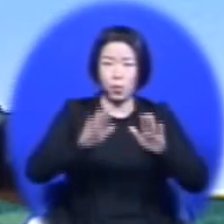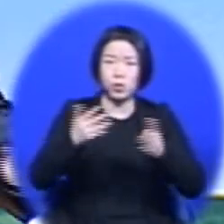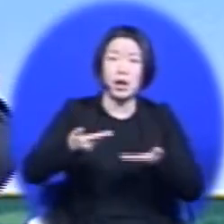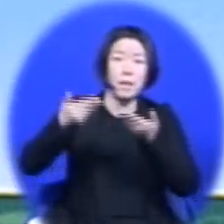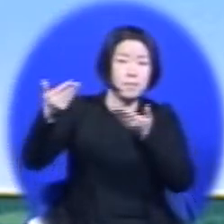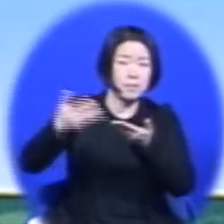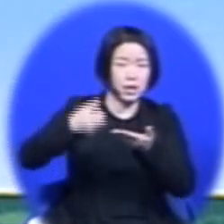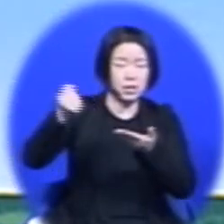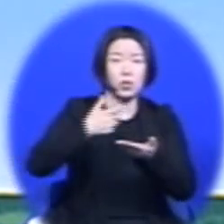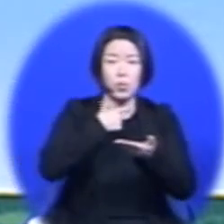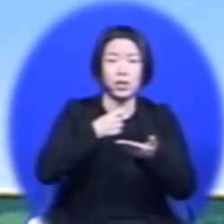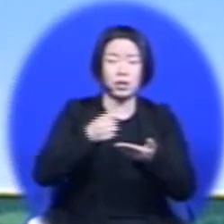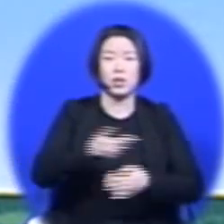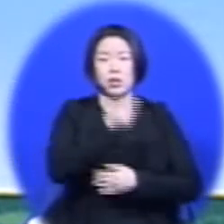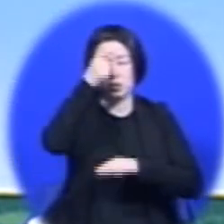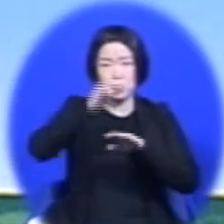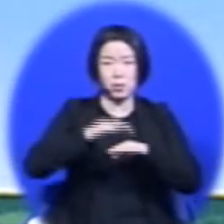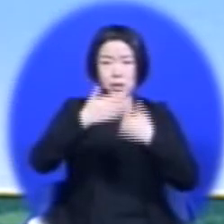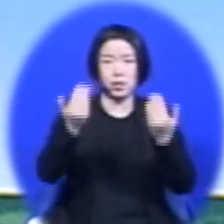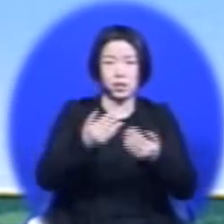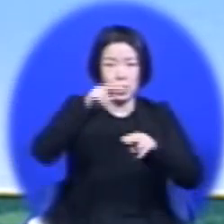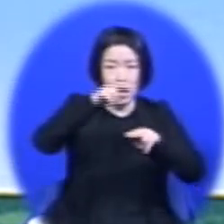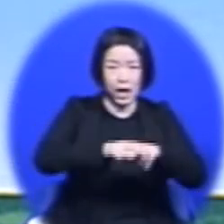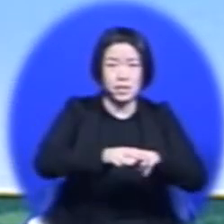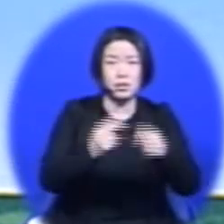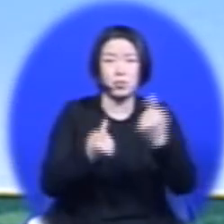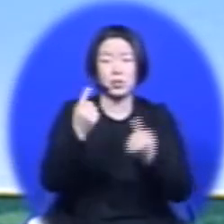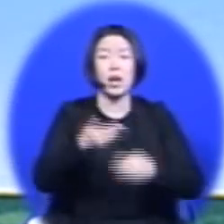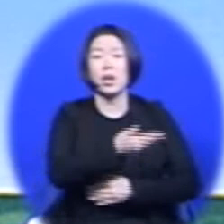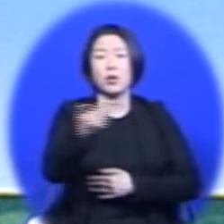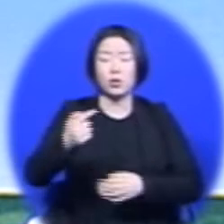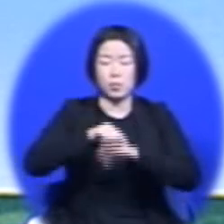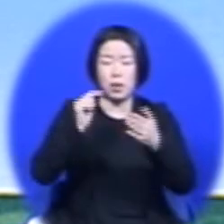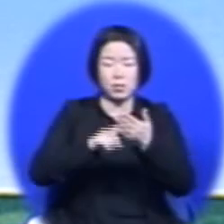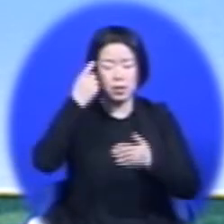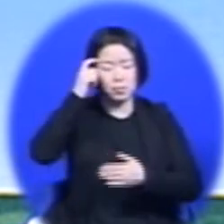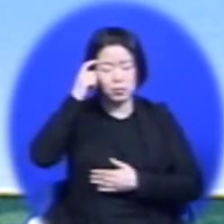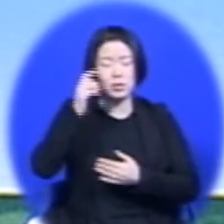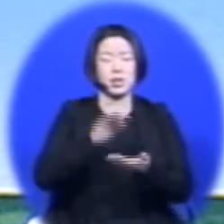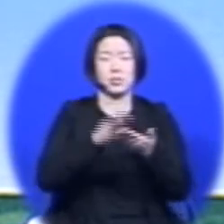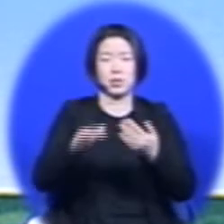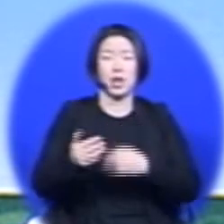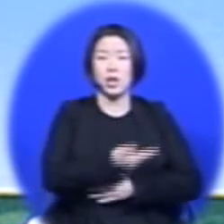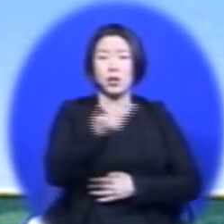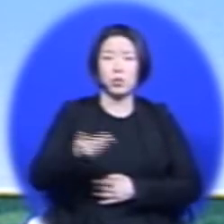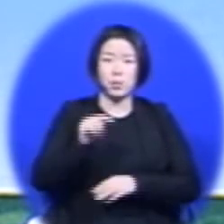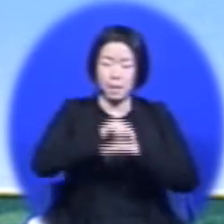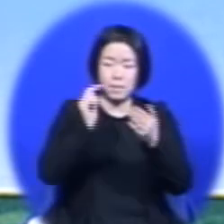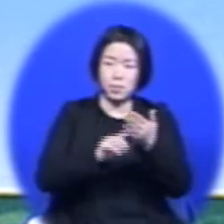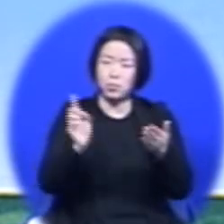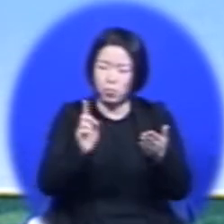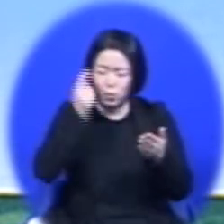원하시는 것은 여러분이 이렇게 예배당에 나와 앉은 것보다 여러분의 마음의 묵상입니다. 여러분이 도대체 마음에